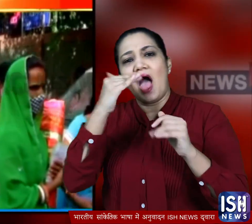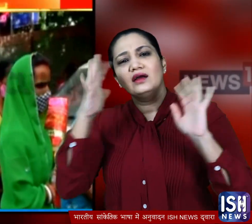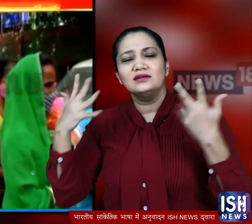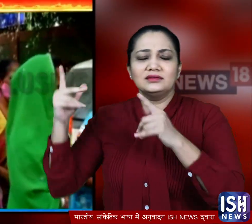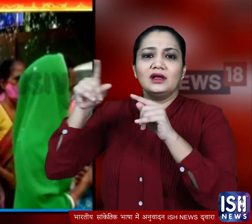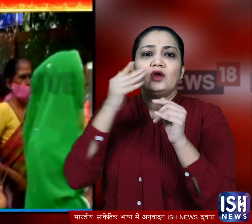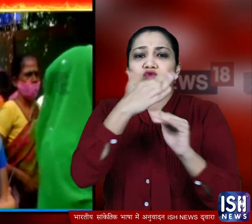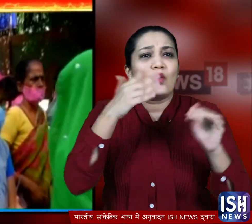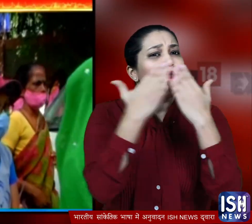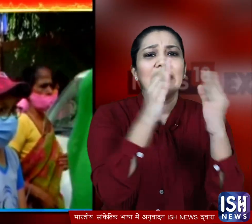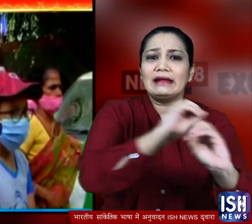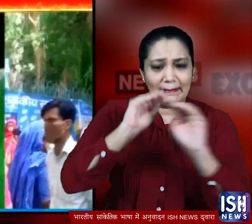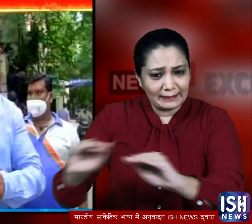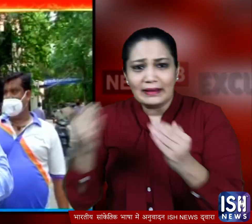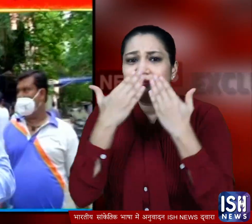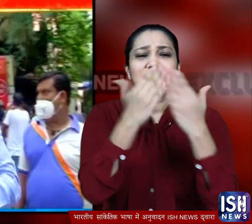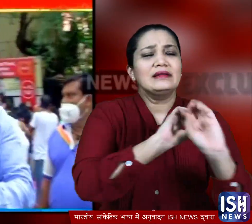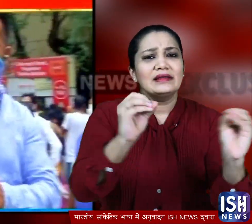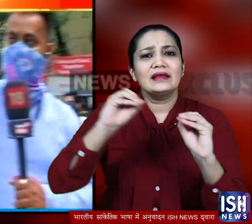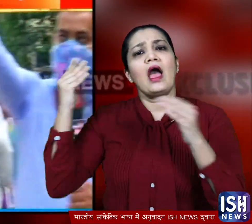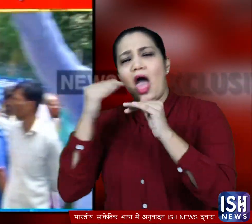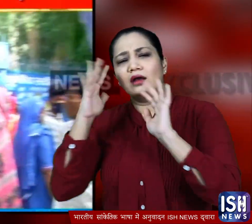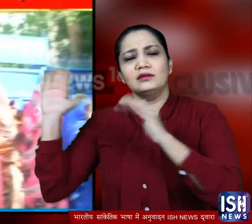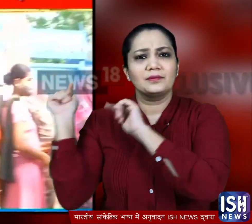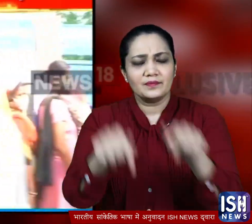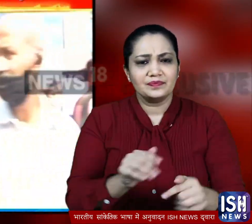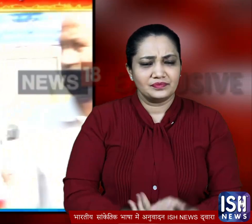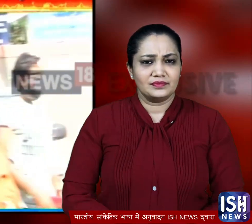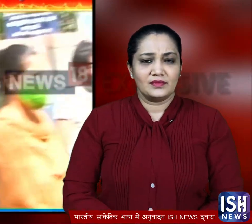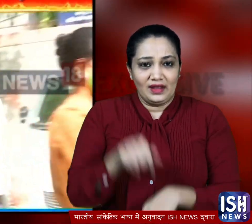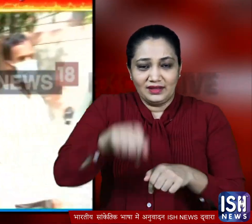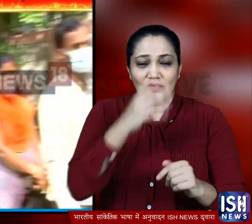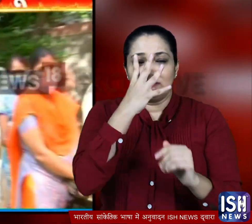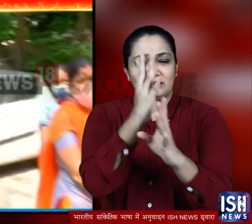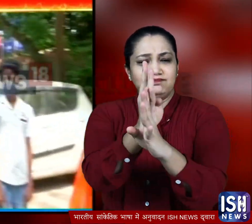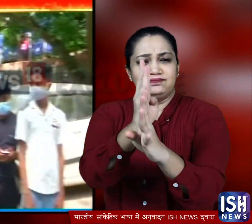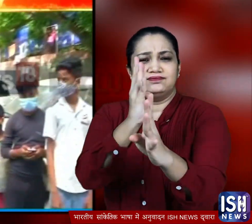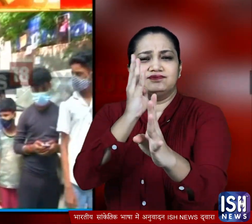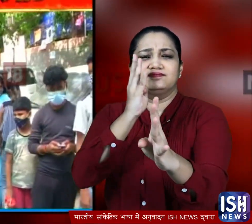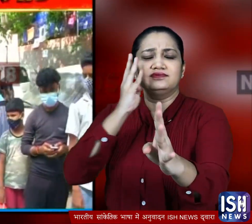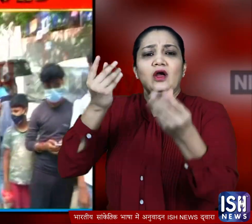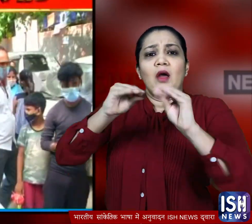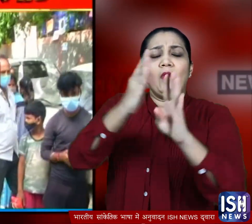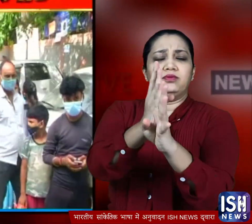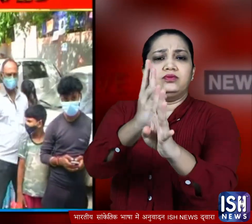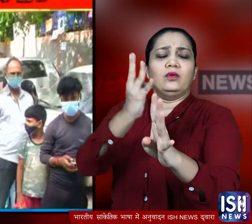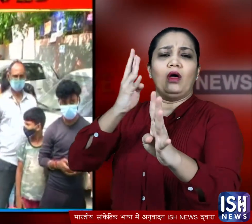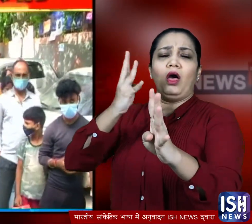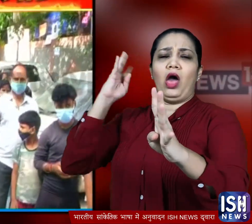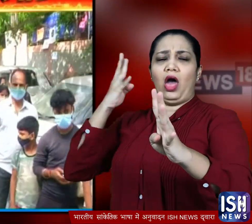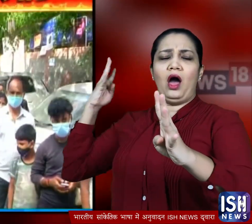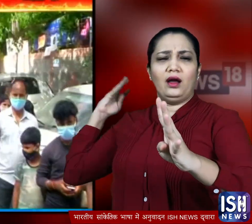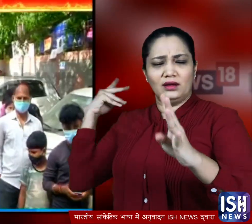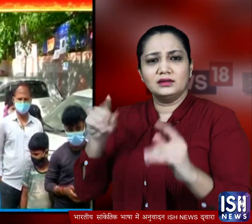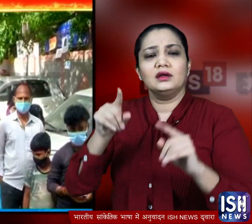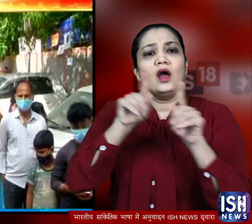गए जिनके बच्चे स्कूल में नहीं पढ़ते हैं। तस्वीरें दिखाई आप देख सकते हैं कि ये लाइन जो है लगातार ये बढ़ती जा रही है। बताया जा रहा है